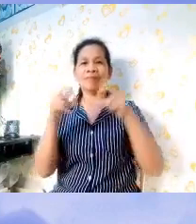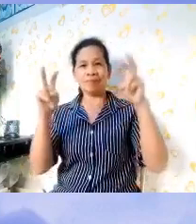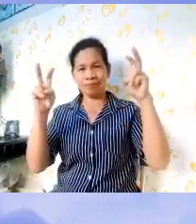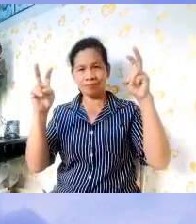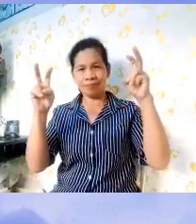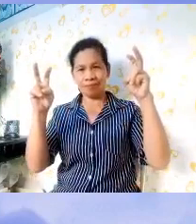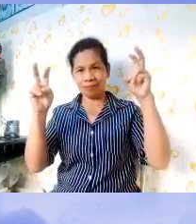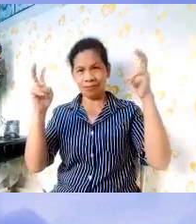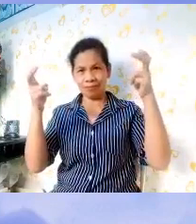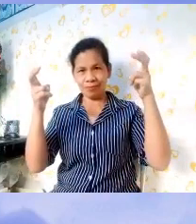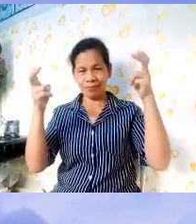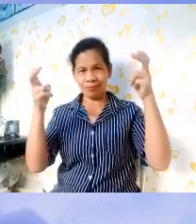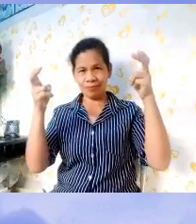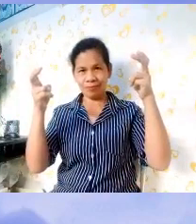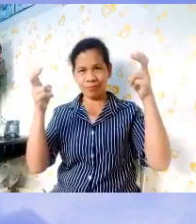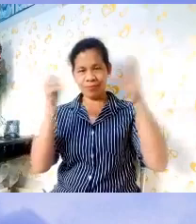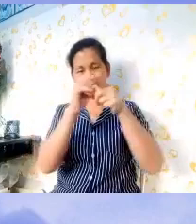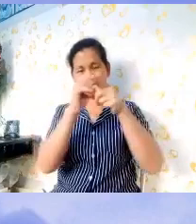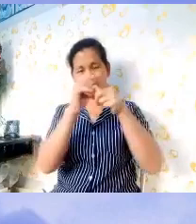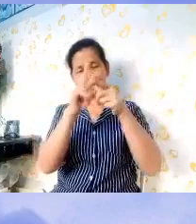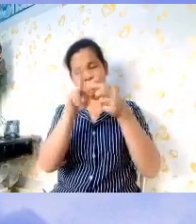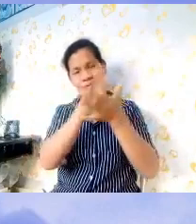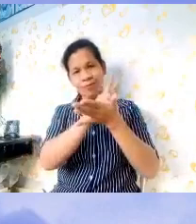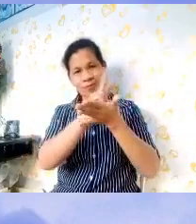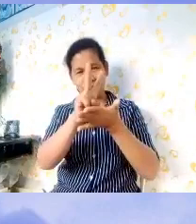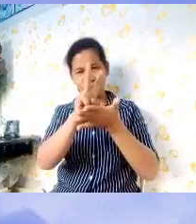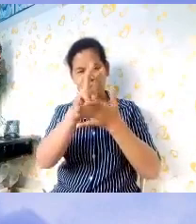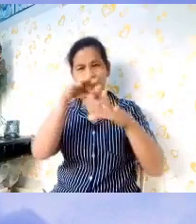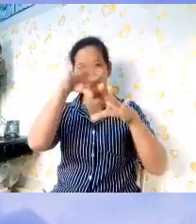mga kapatid, ay nasa aklat po ng Colossians